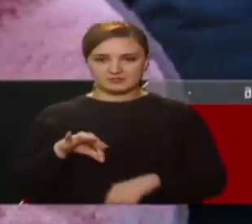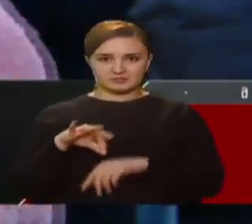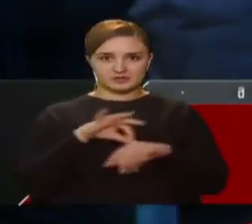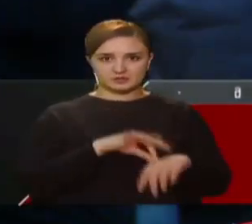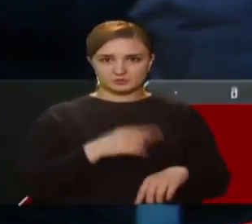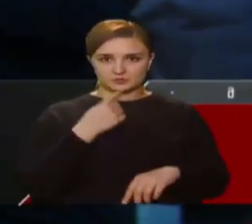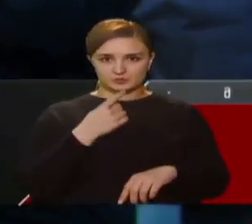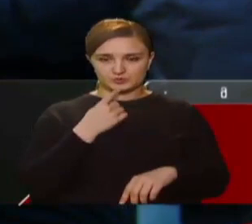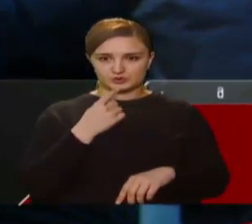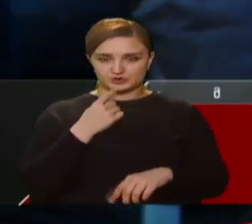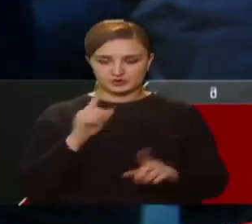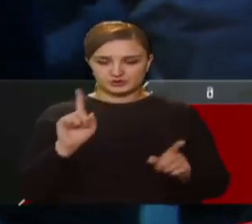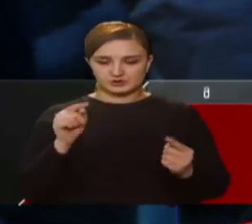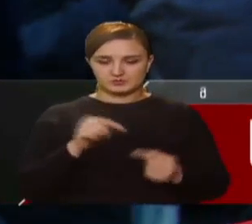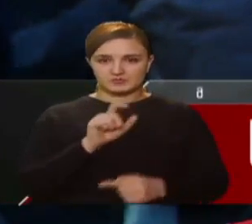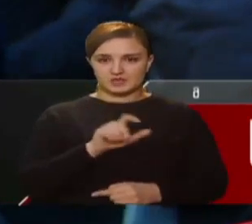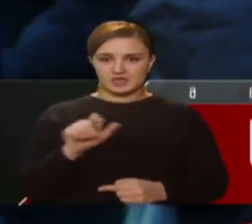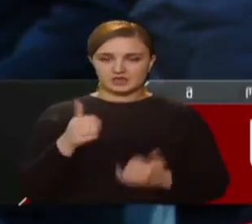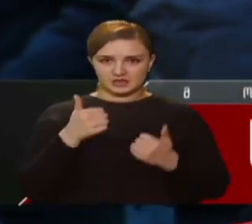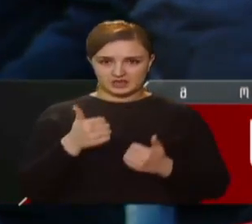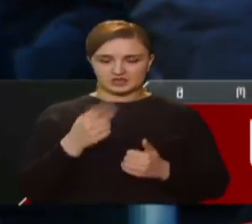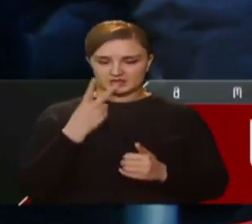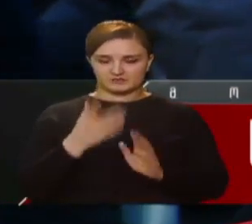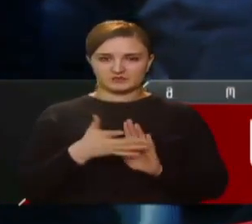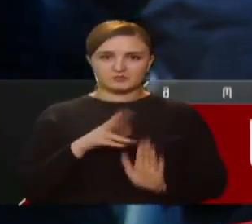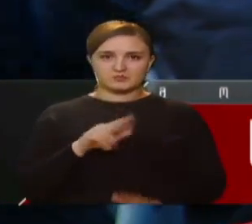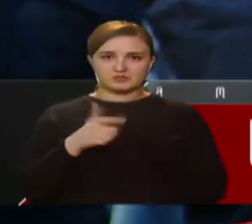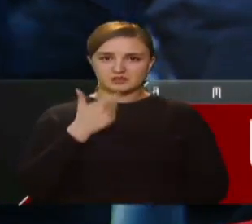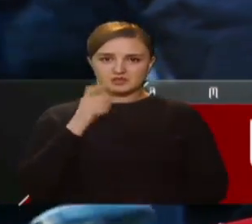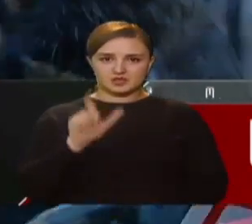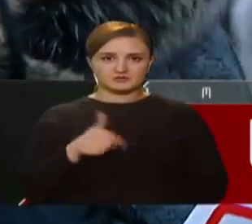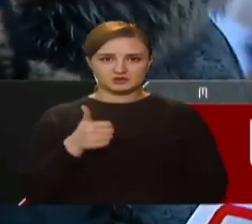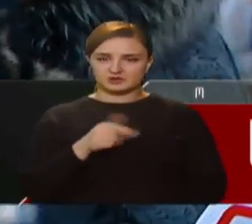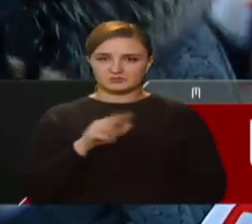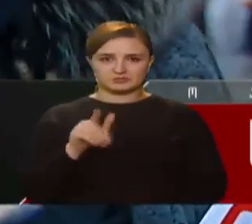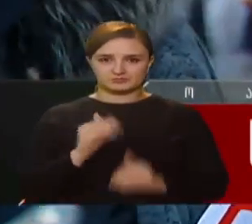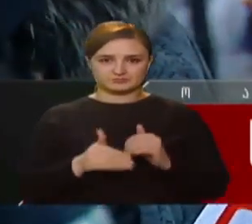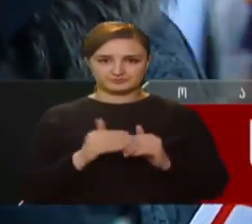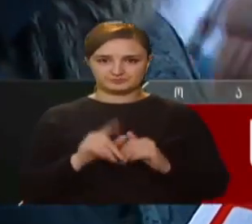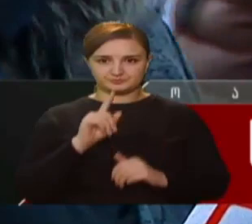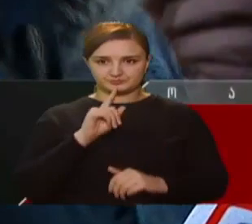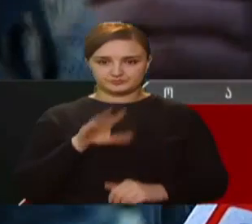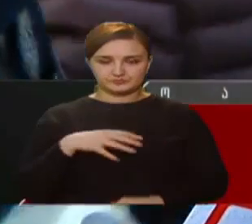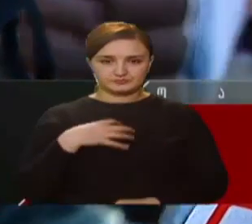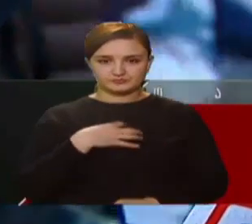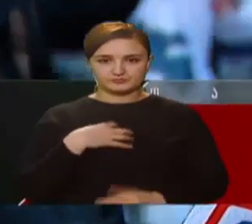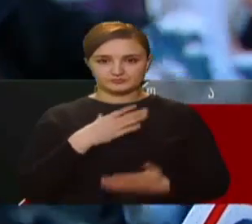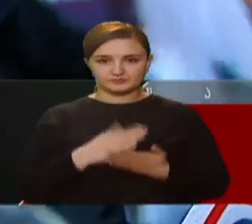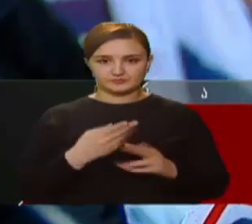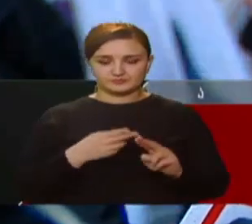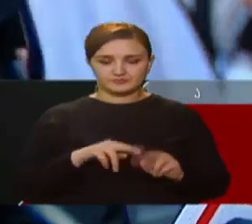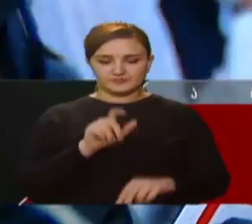გამოჩენა, შესაბამისად საზოგადოება კარგად ხვდება რომ კარგად რომ იყოს პრეზიდენტ სააკაშვილი, მას არ დამალავდნენ. Მნიშვნელოვანი რომ ის